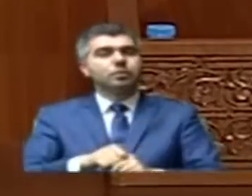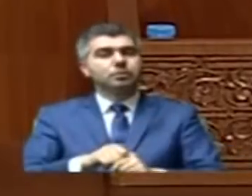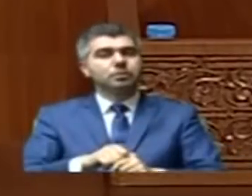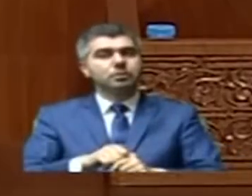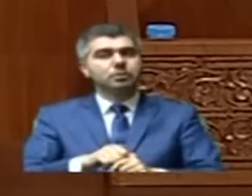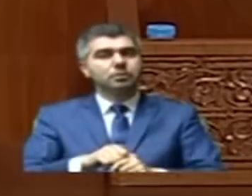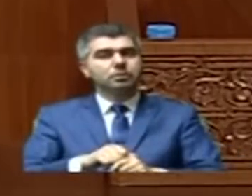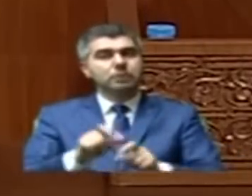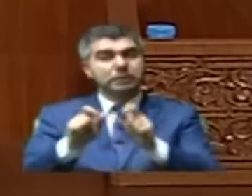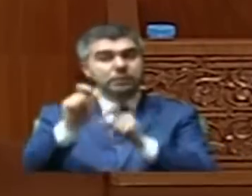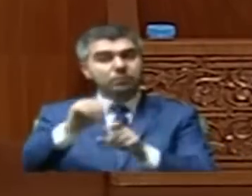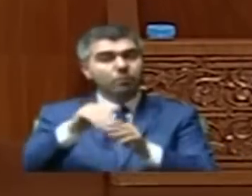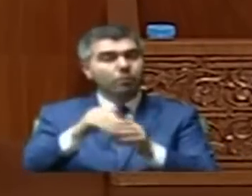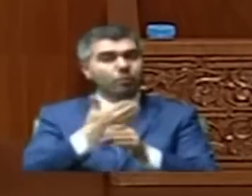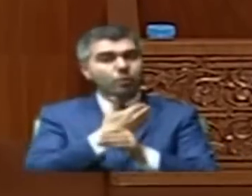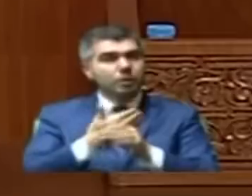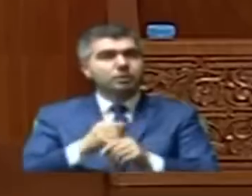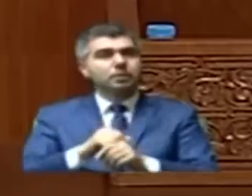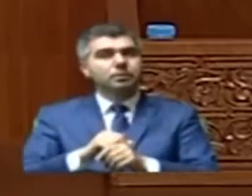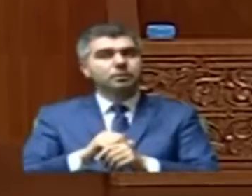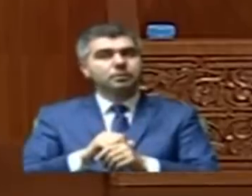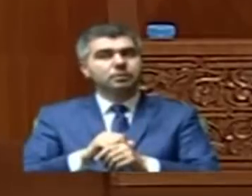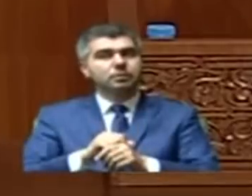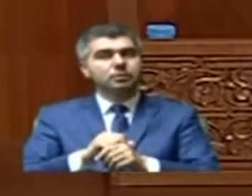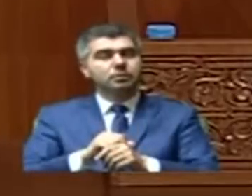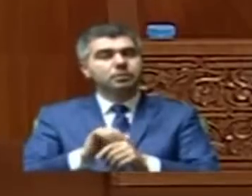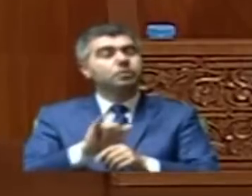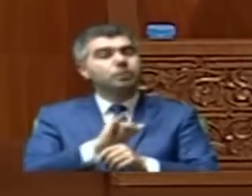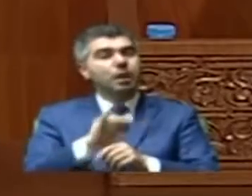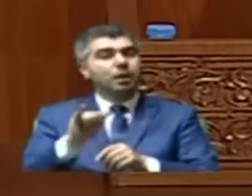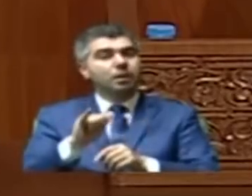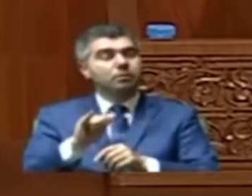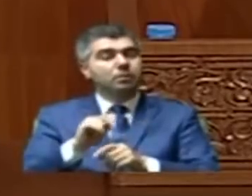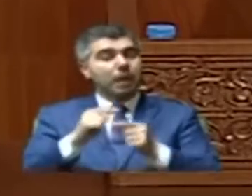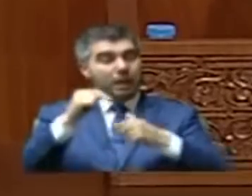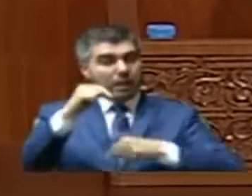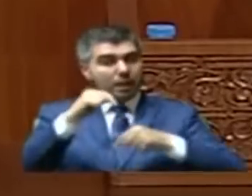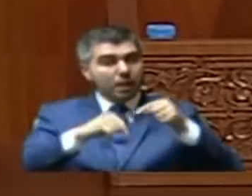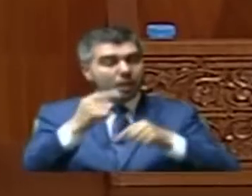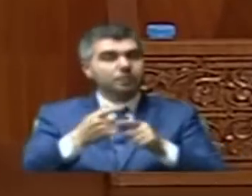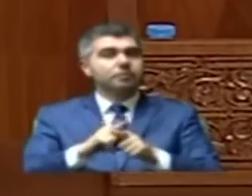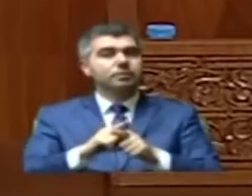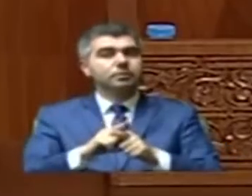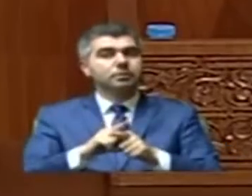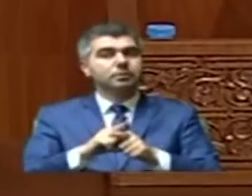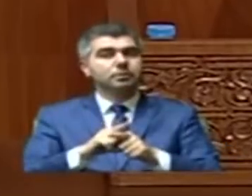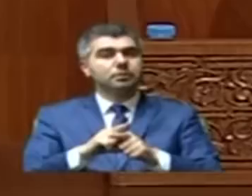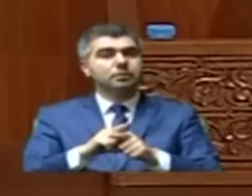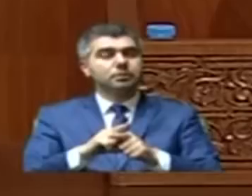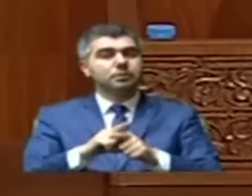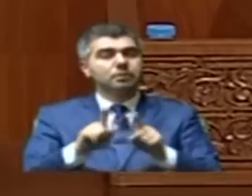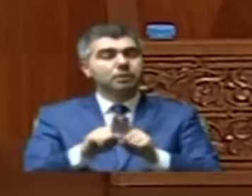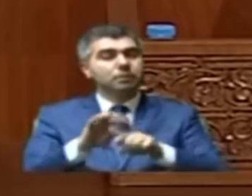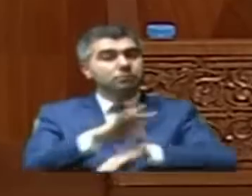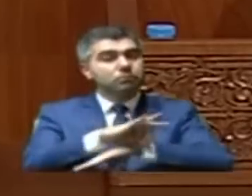احد الساده المستشارين بالعكس بالعكس هناك تقييم قام به